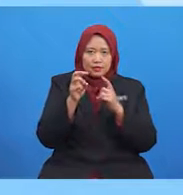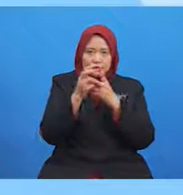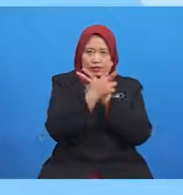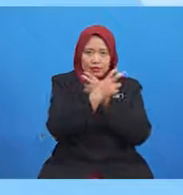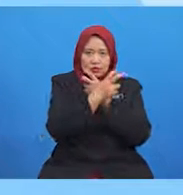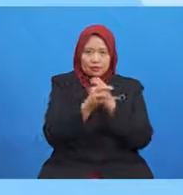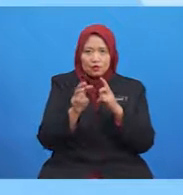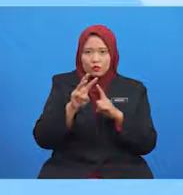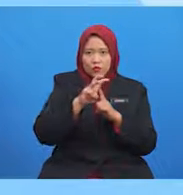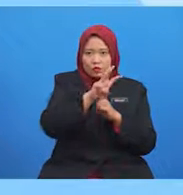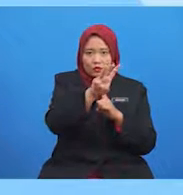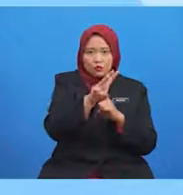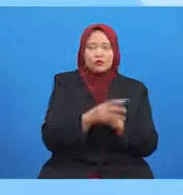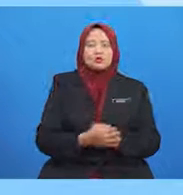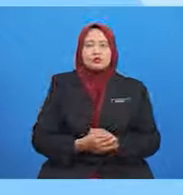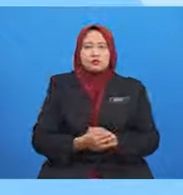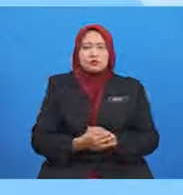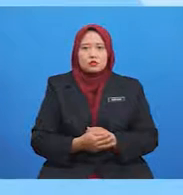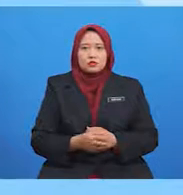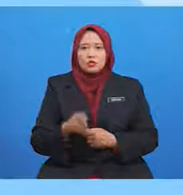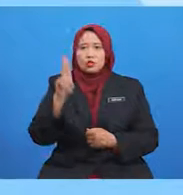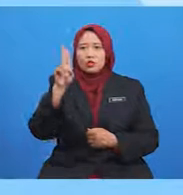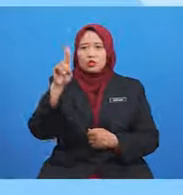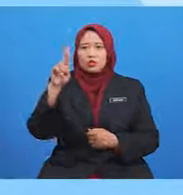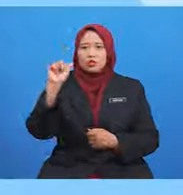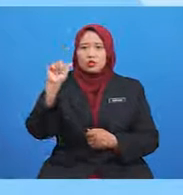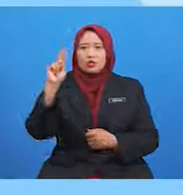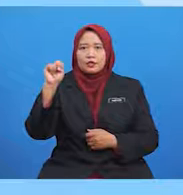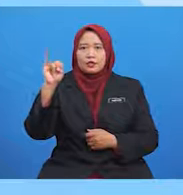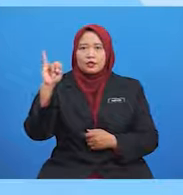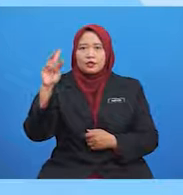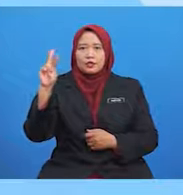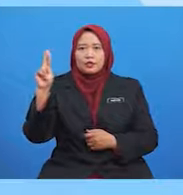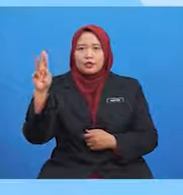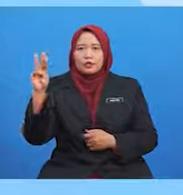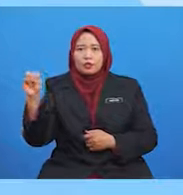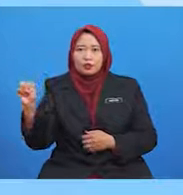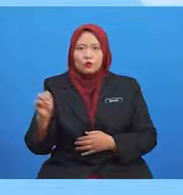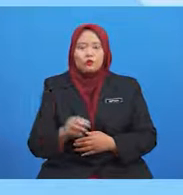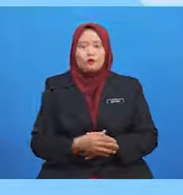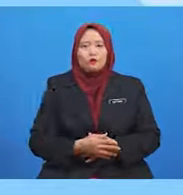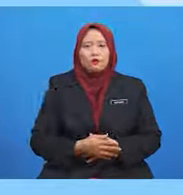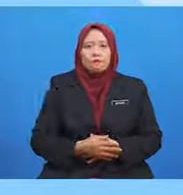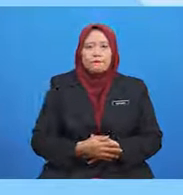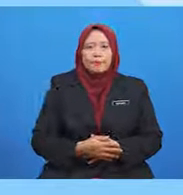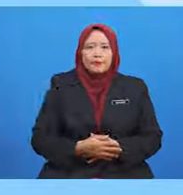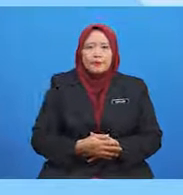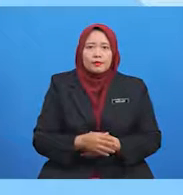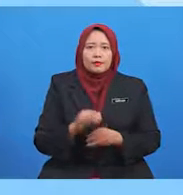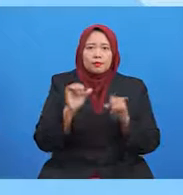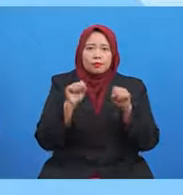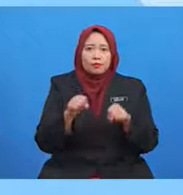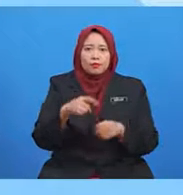pancaran yang boleh menghitamkan plat fotografi, termasuklah dalam keadaan yang gelap secara